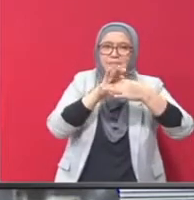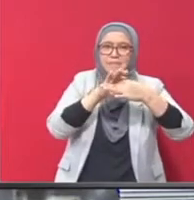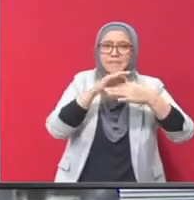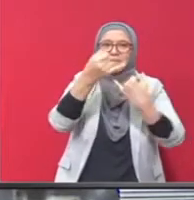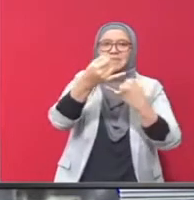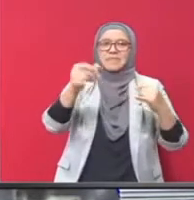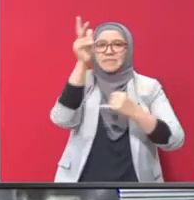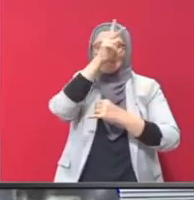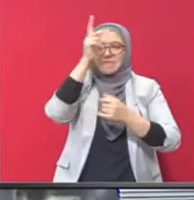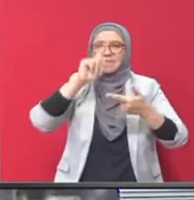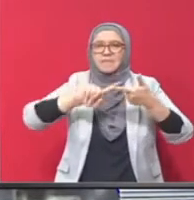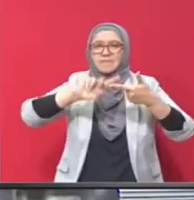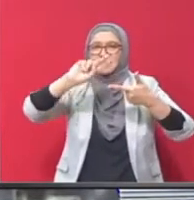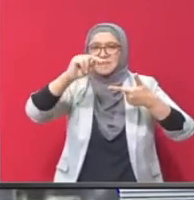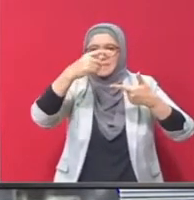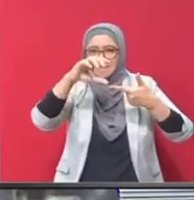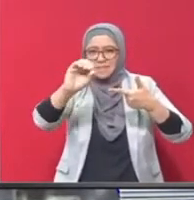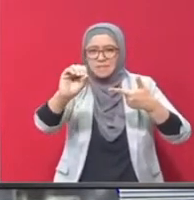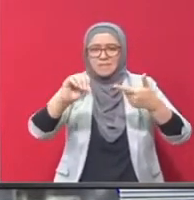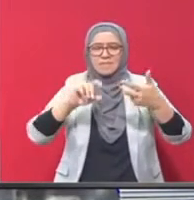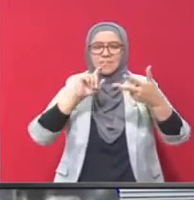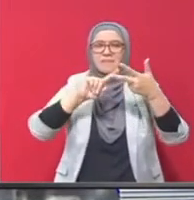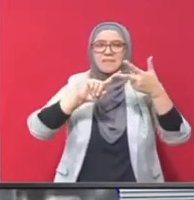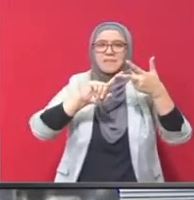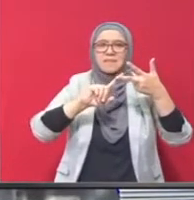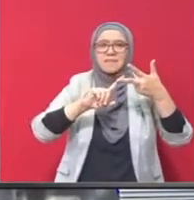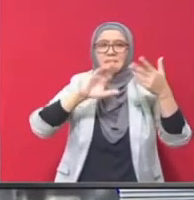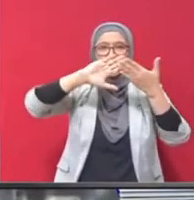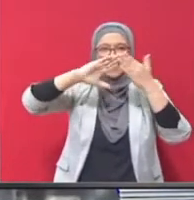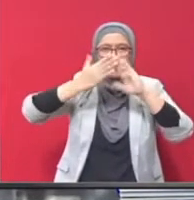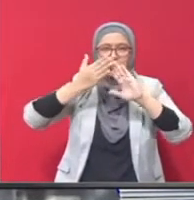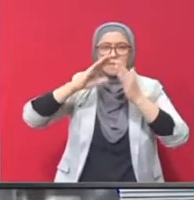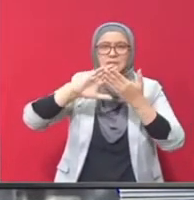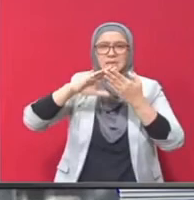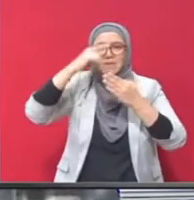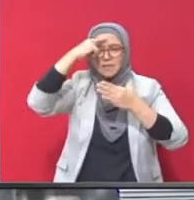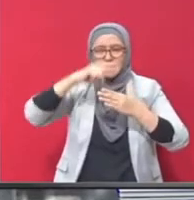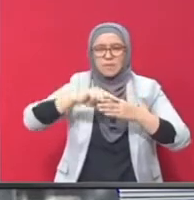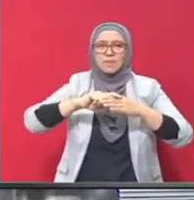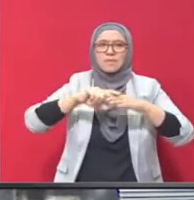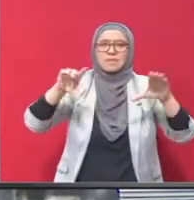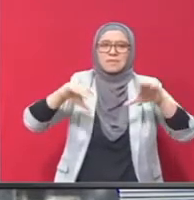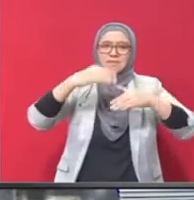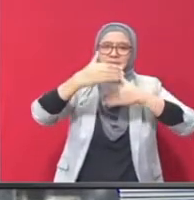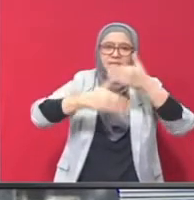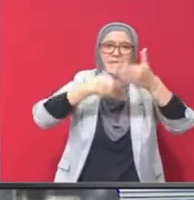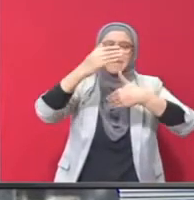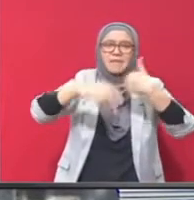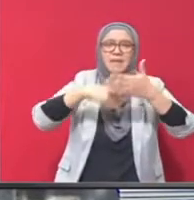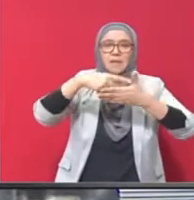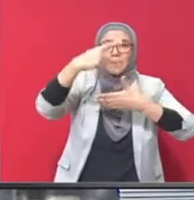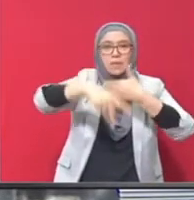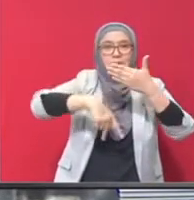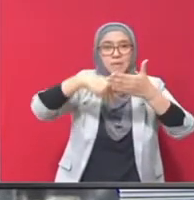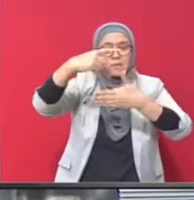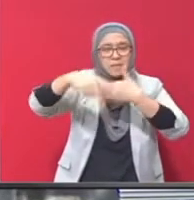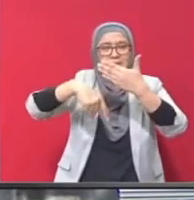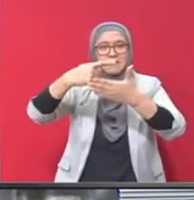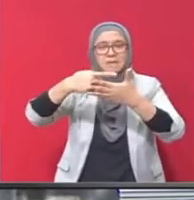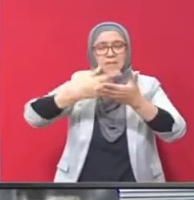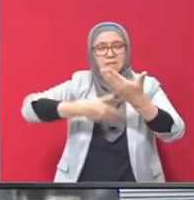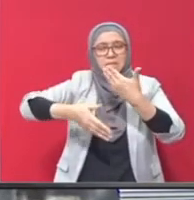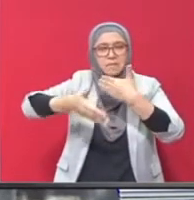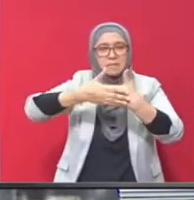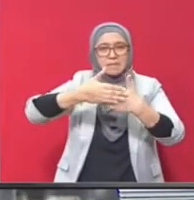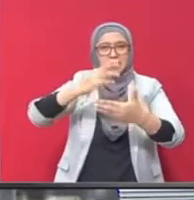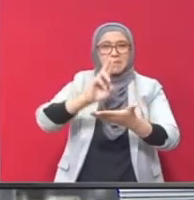pertumbuhan bukan kerajaan tolongio dan komedi dalam melaksanakan program-program pembelian penyalahgunaan dadah